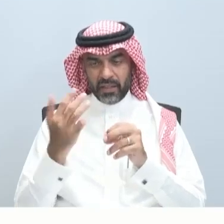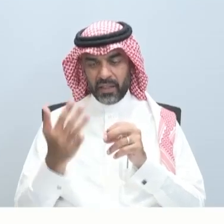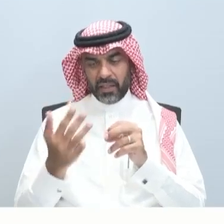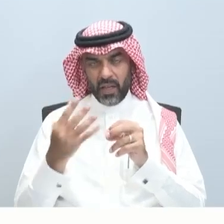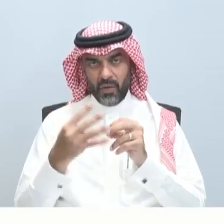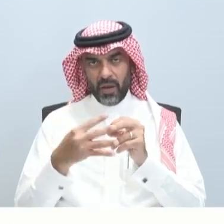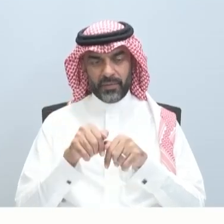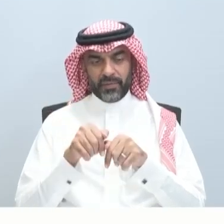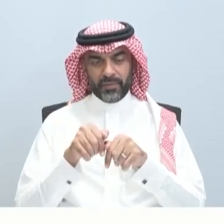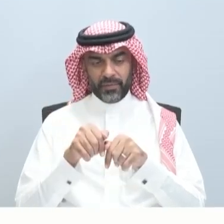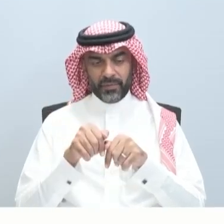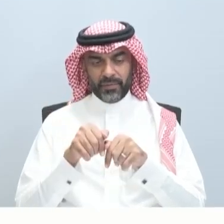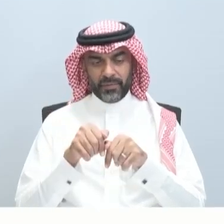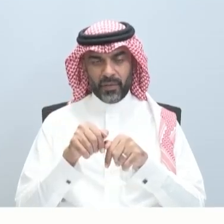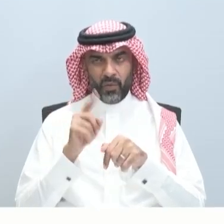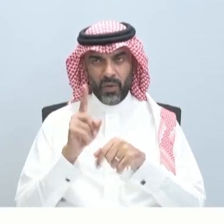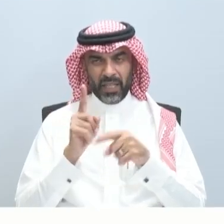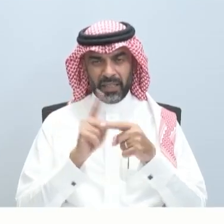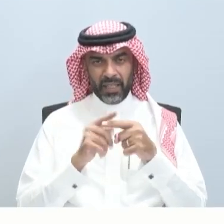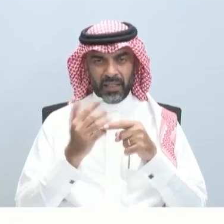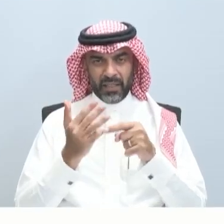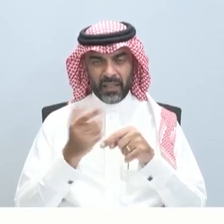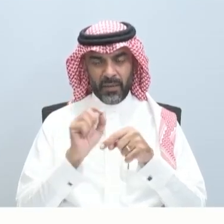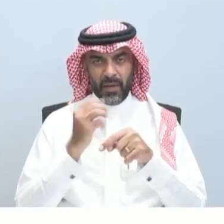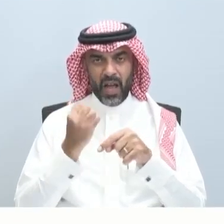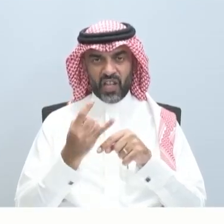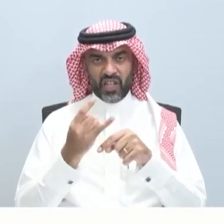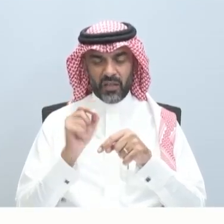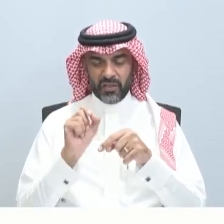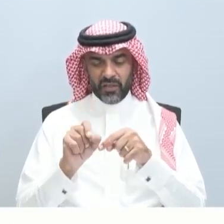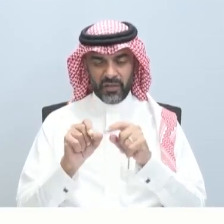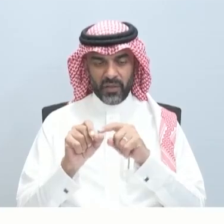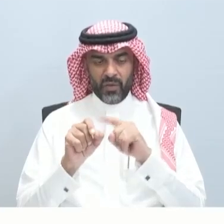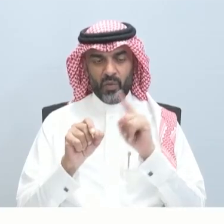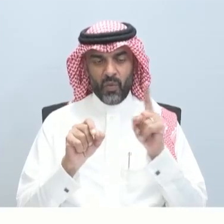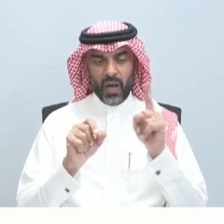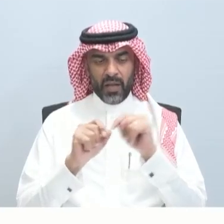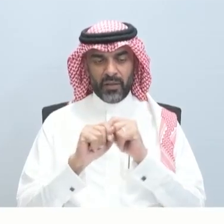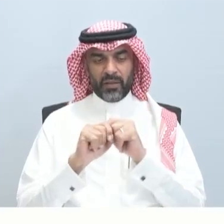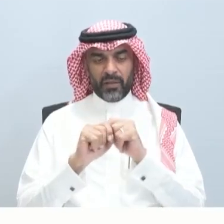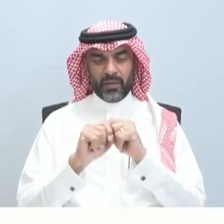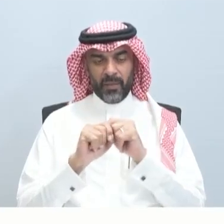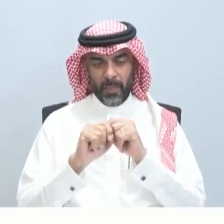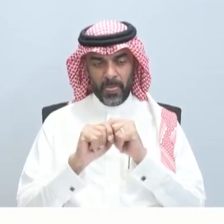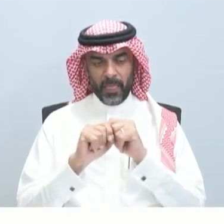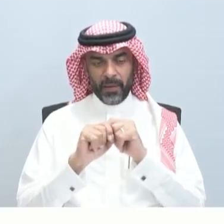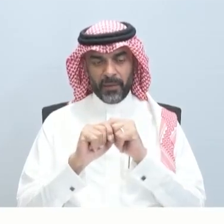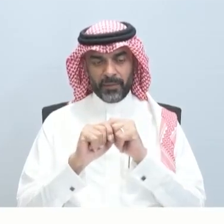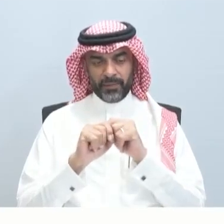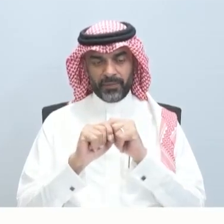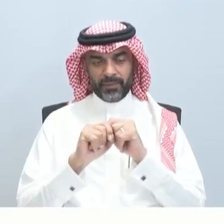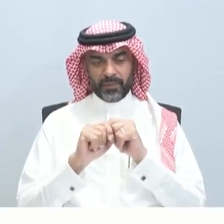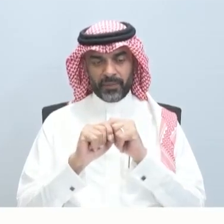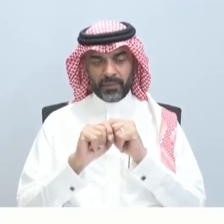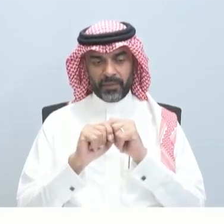جزءا من مئه واحد زائد تسعه تساوي عشره اذا صفر ونضع هنا واحد طيب يا